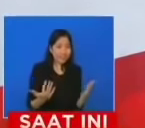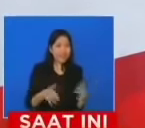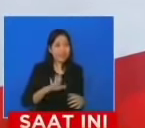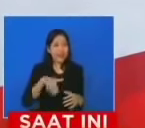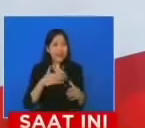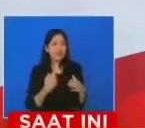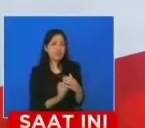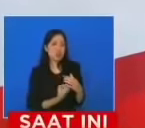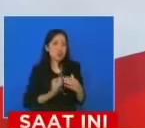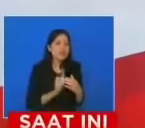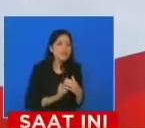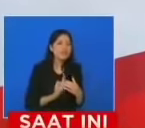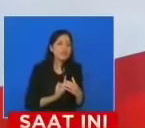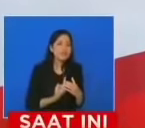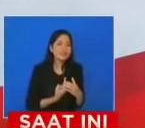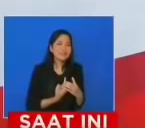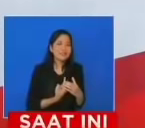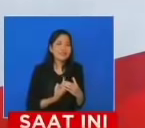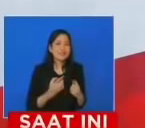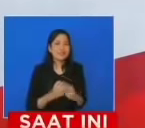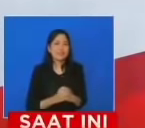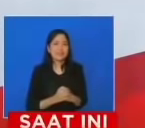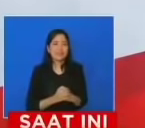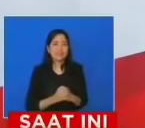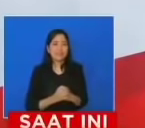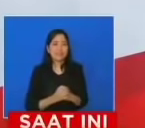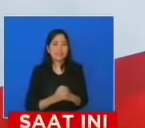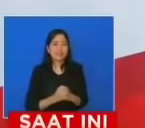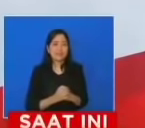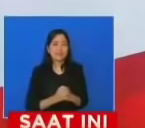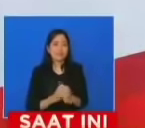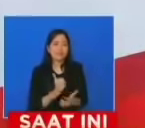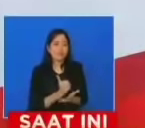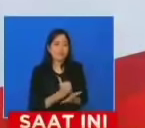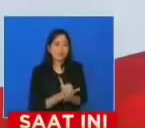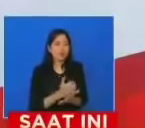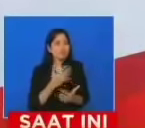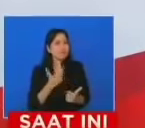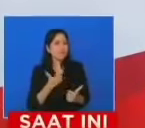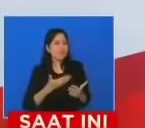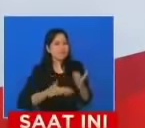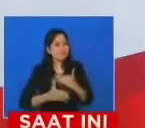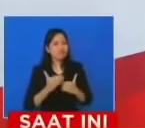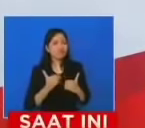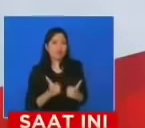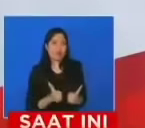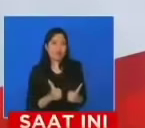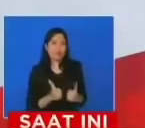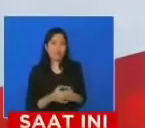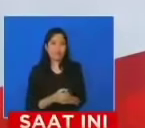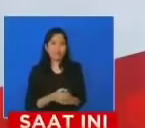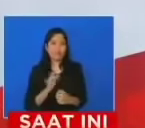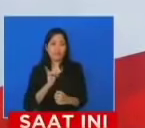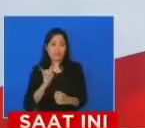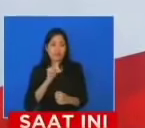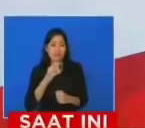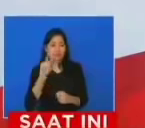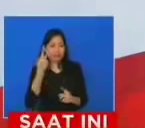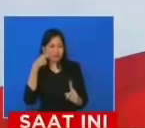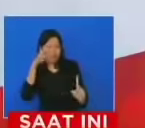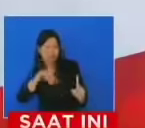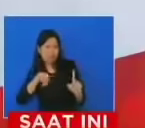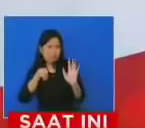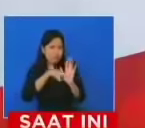melaksanakan isolasi bisa melaksanakan dengan baik, tanpa ada